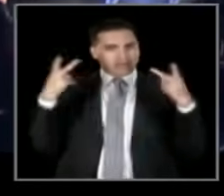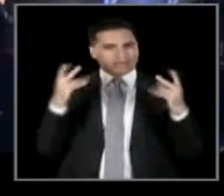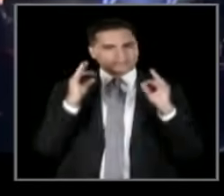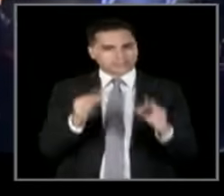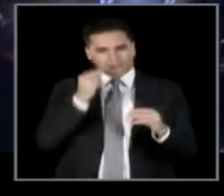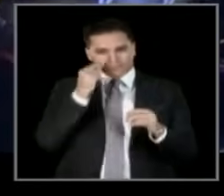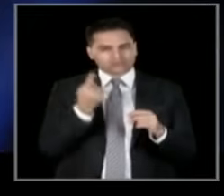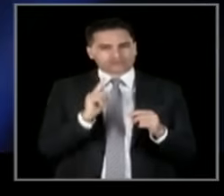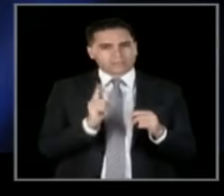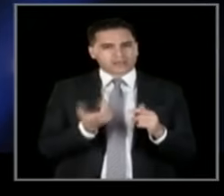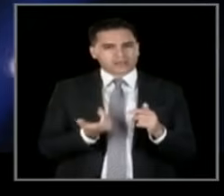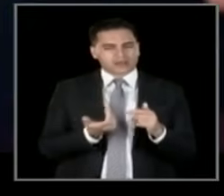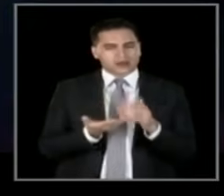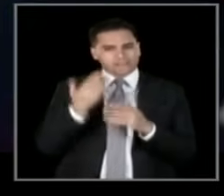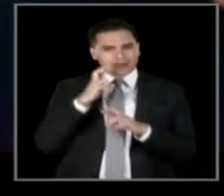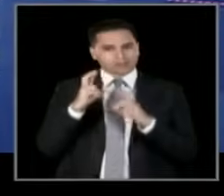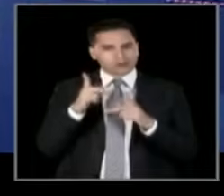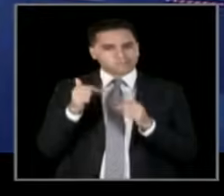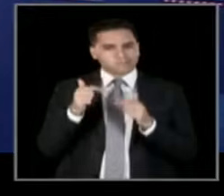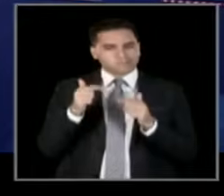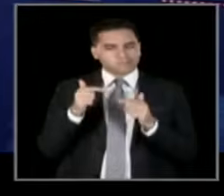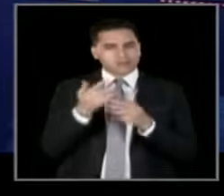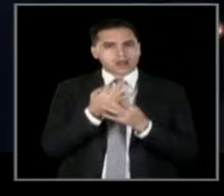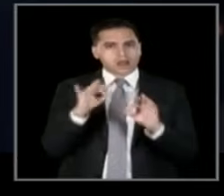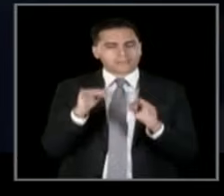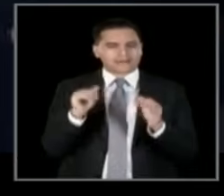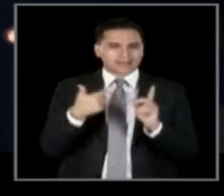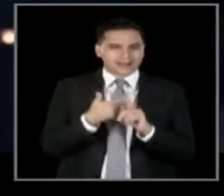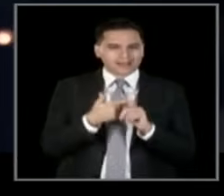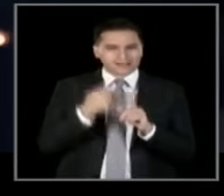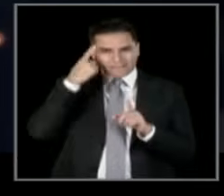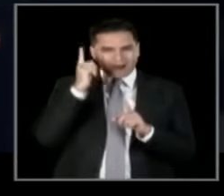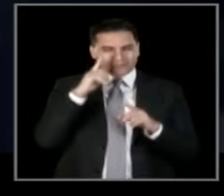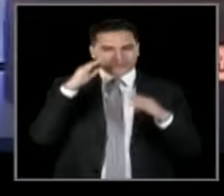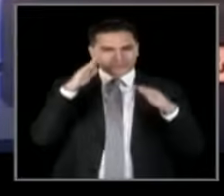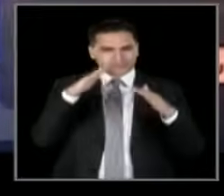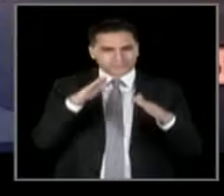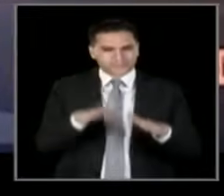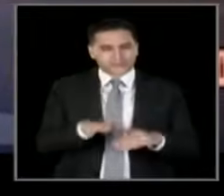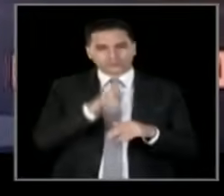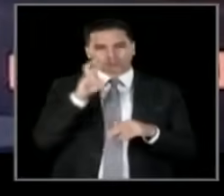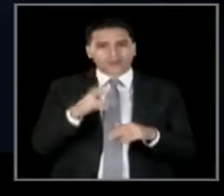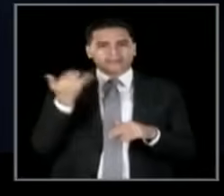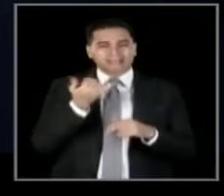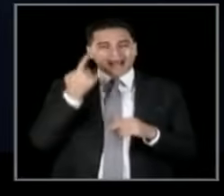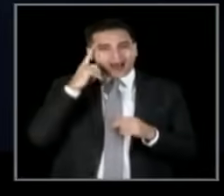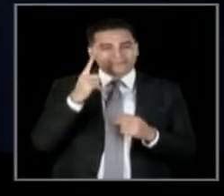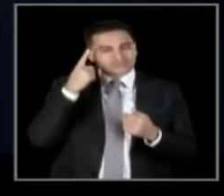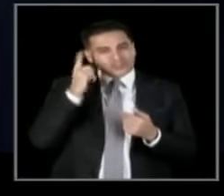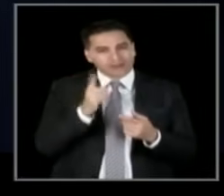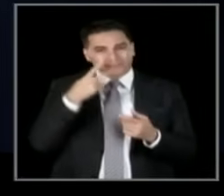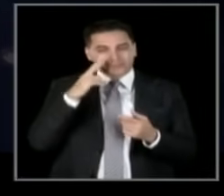طبيعي. أسئلة كتيرة سهلة طارت منهم، ولما بتطير الأسئلة السهلة ده بيوتر أي فريق